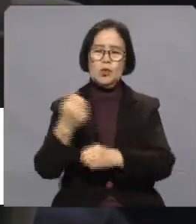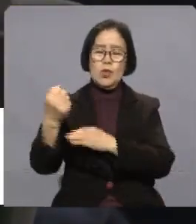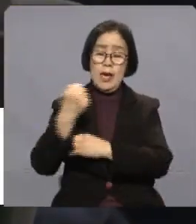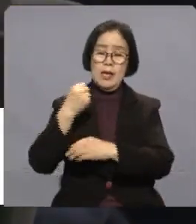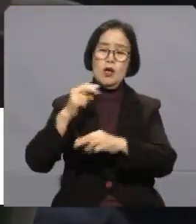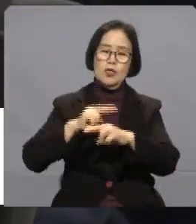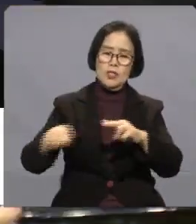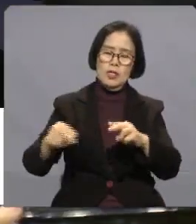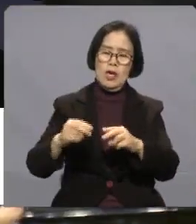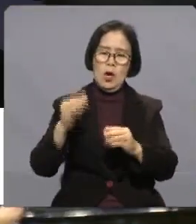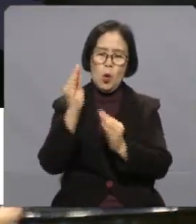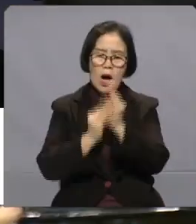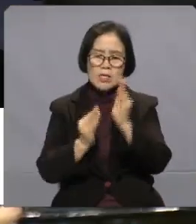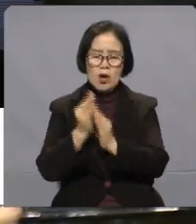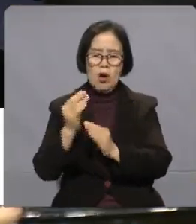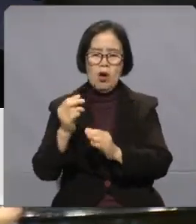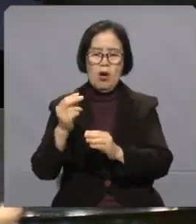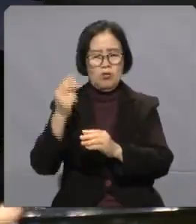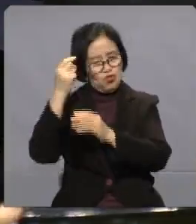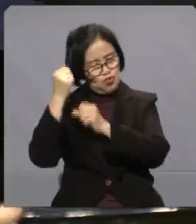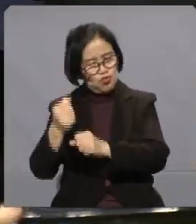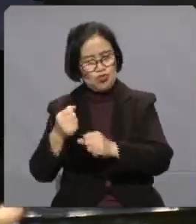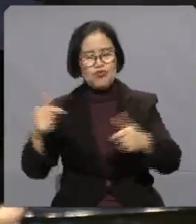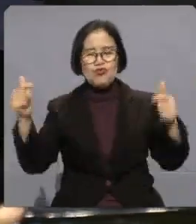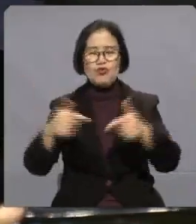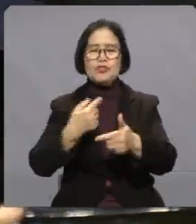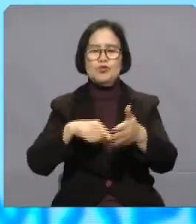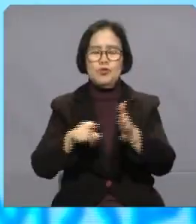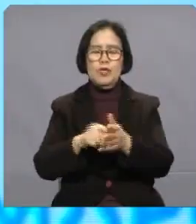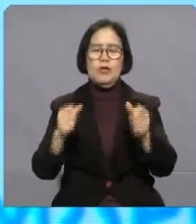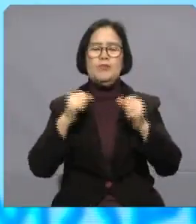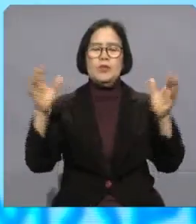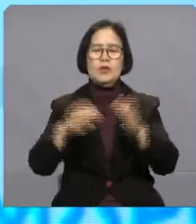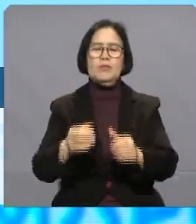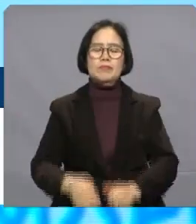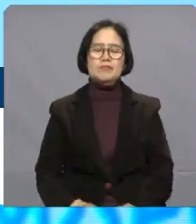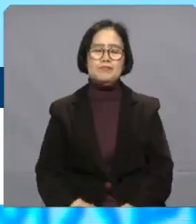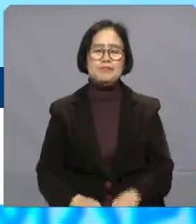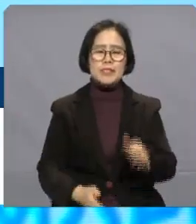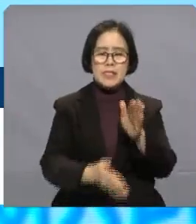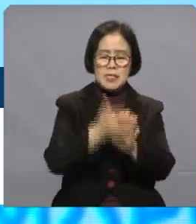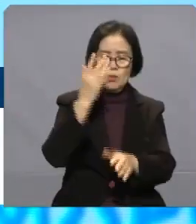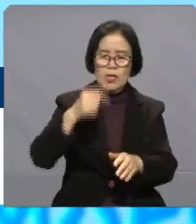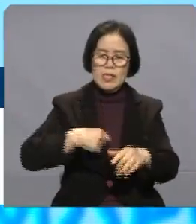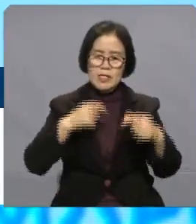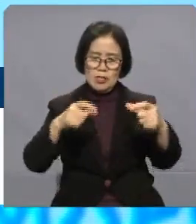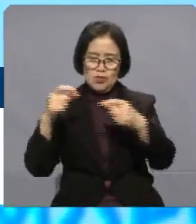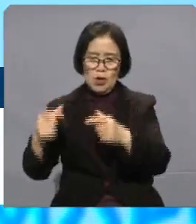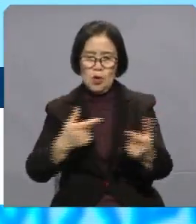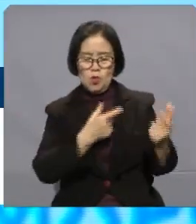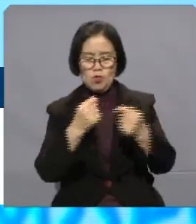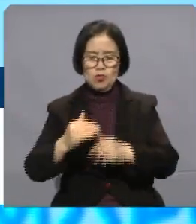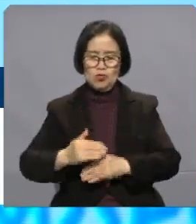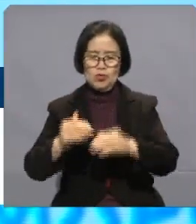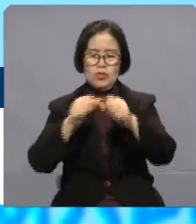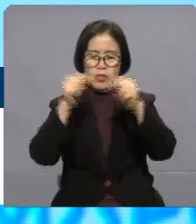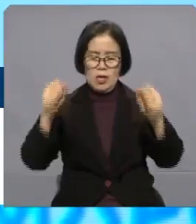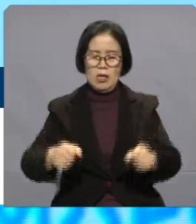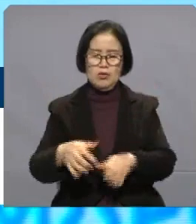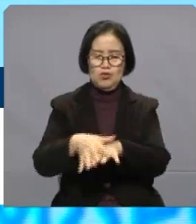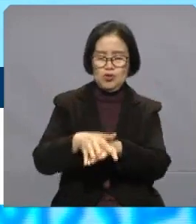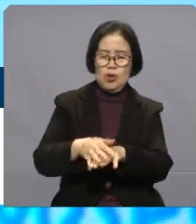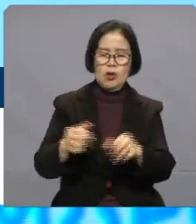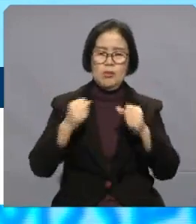분야의 화석연료 의존도를 낮추기 위해 협력합니다. 시와 자치구가 공동 추진 체계를 구성하고